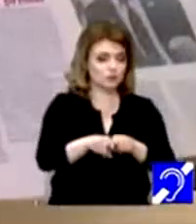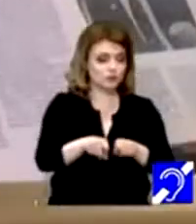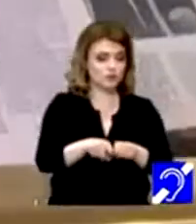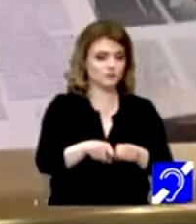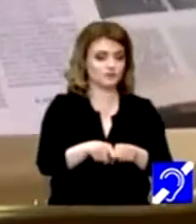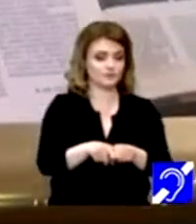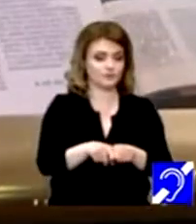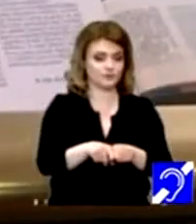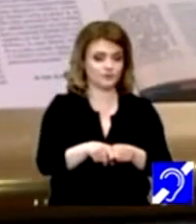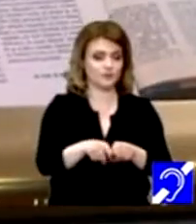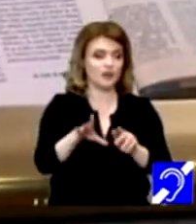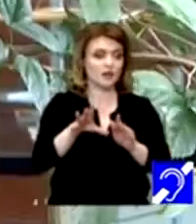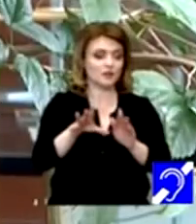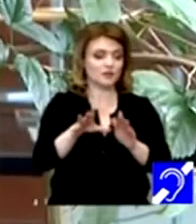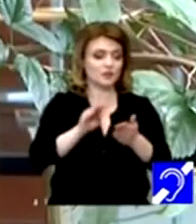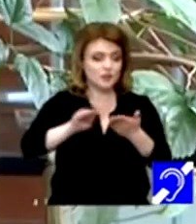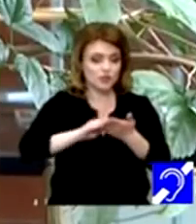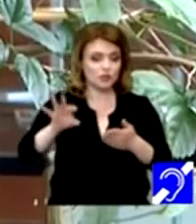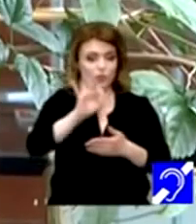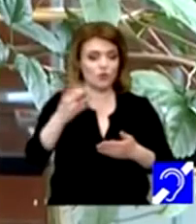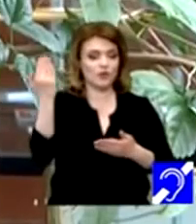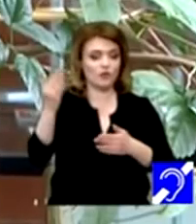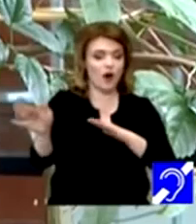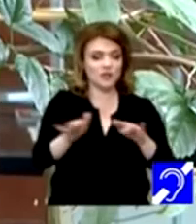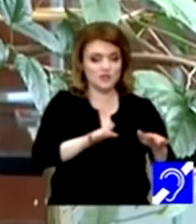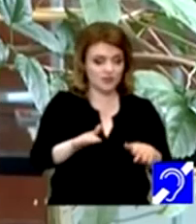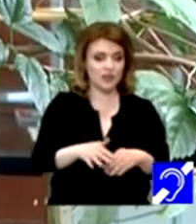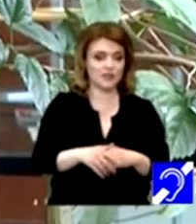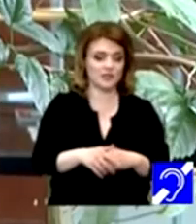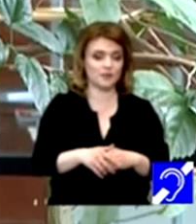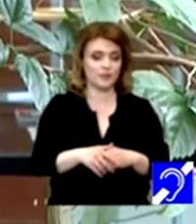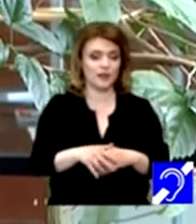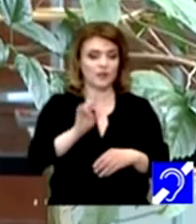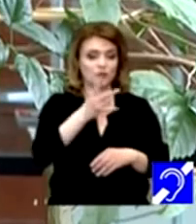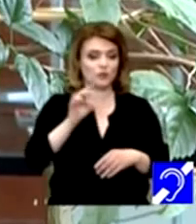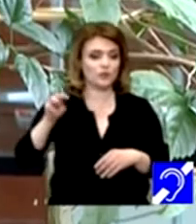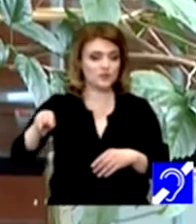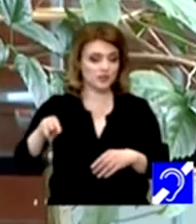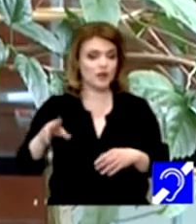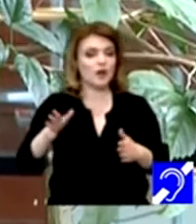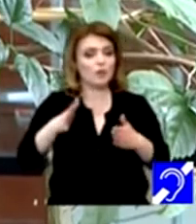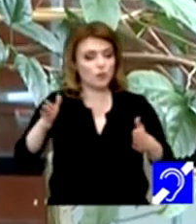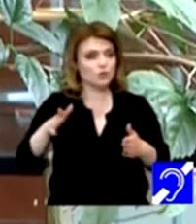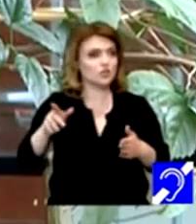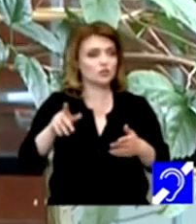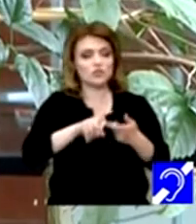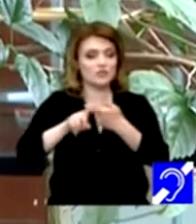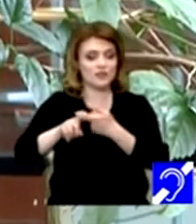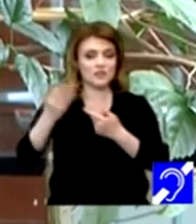reflectă o parte din activitatea lui Nicolae Costin, în special în calitate de fie om